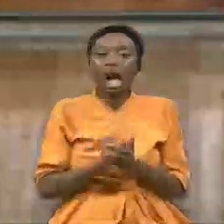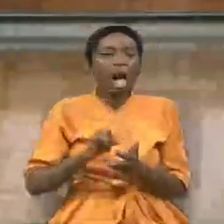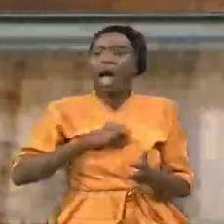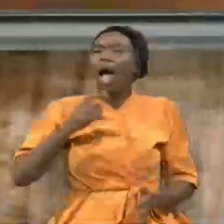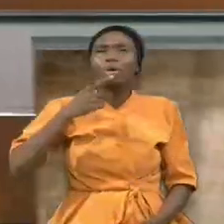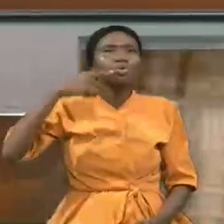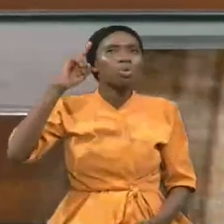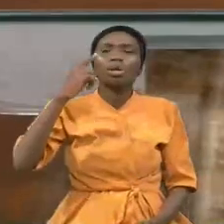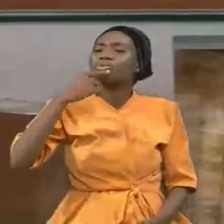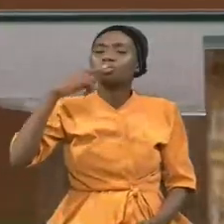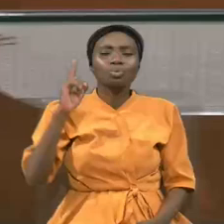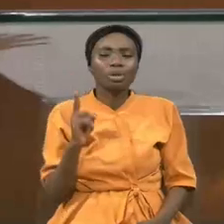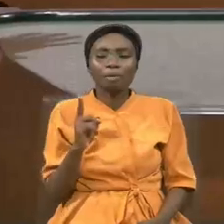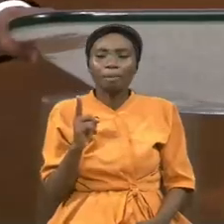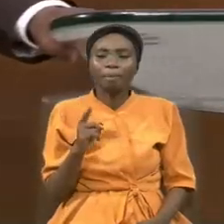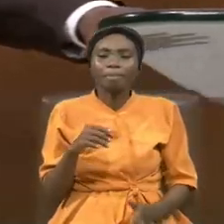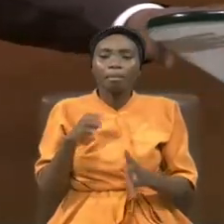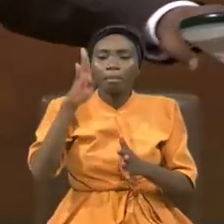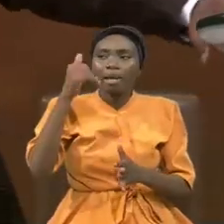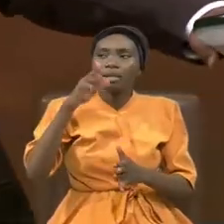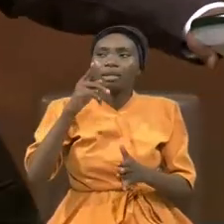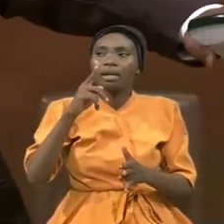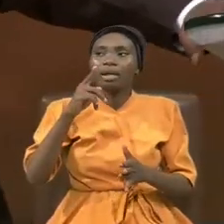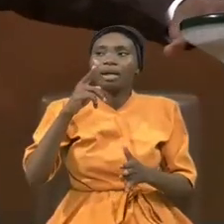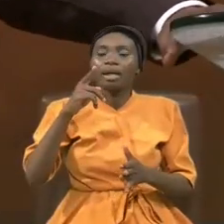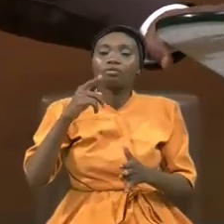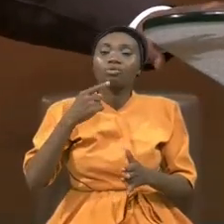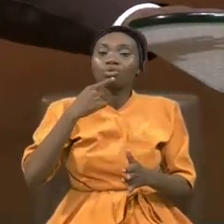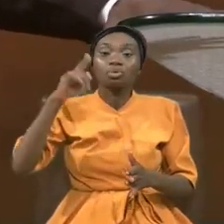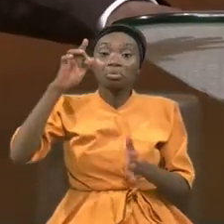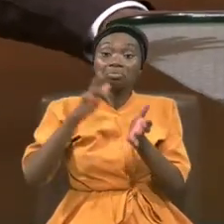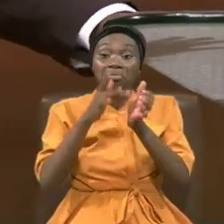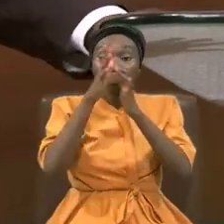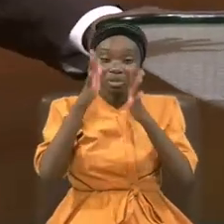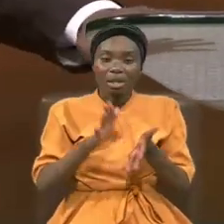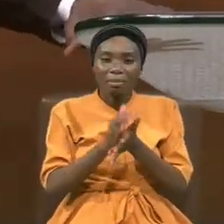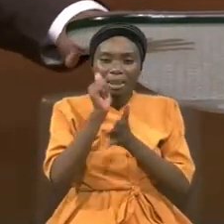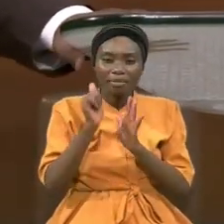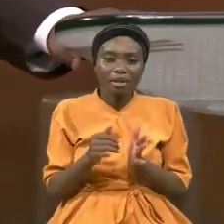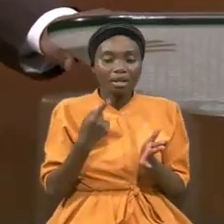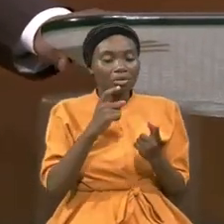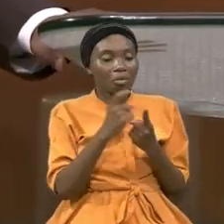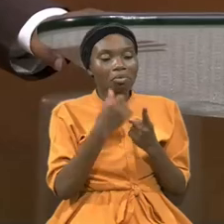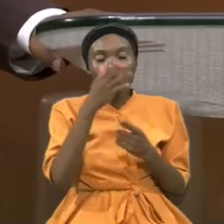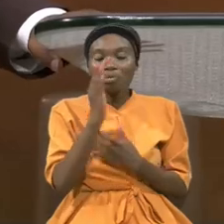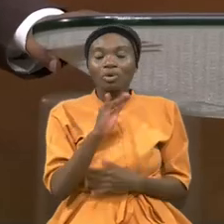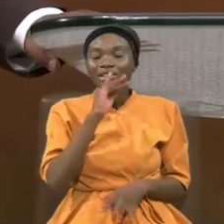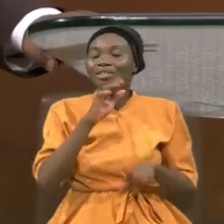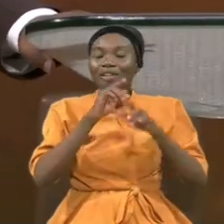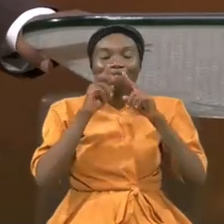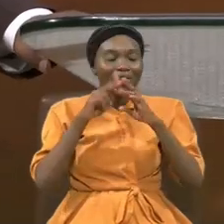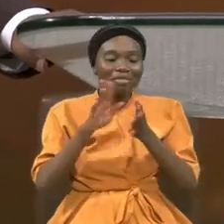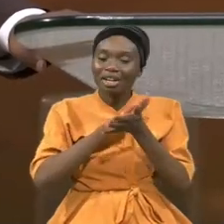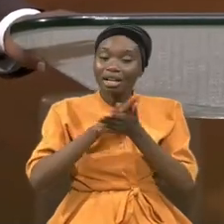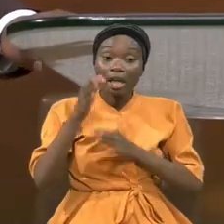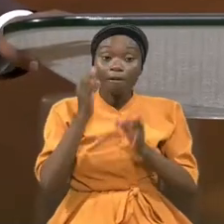qui chaque fois, ils disent, je jure par le ciel. Des chrétiens, des croyants, la parole de Dieu est claire. Si